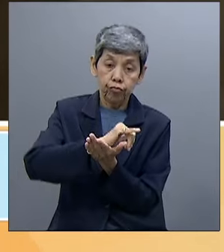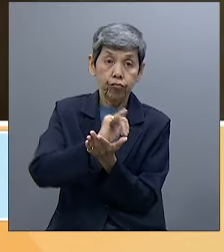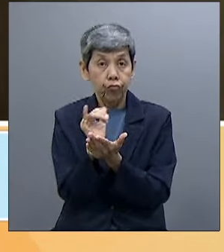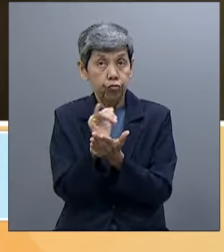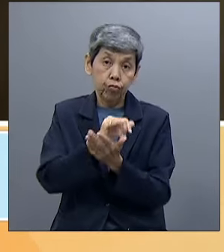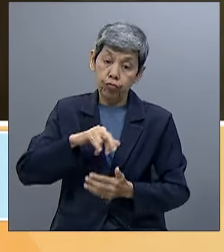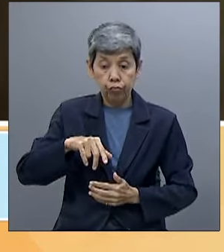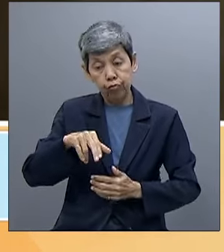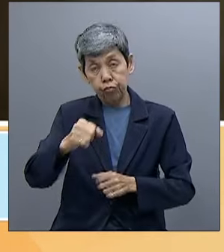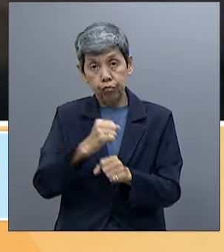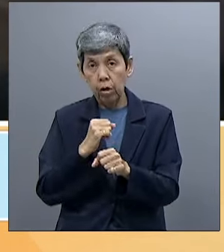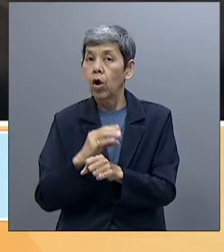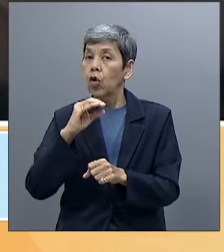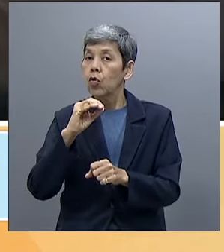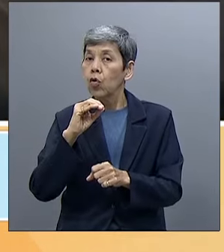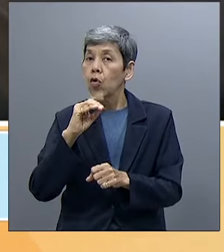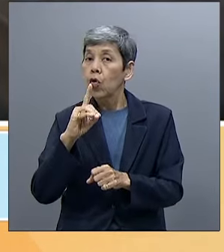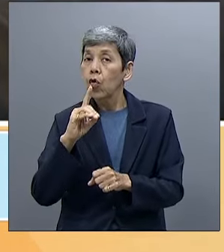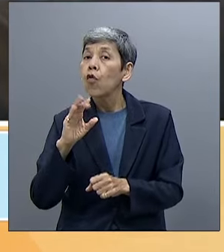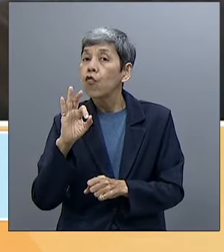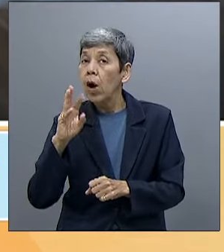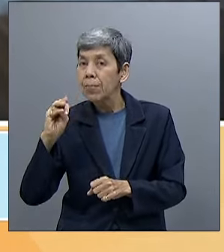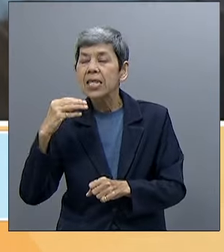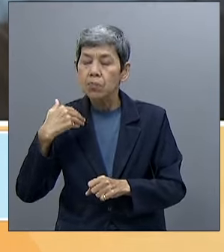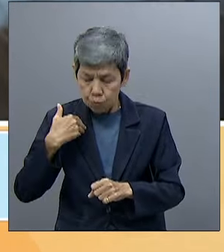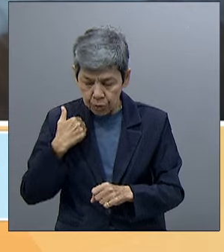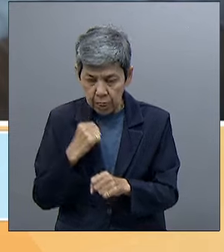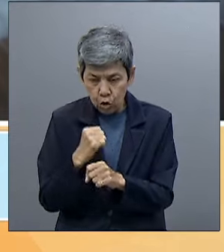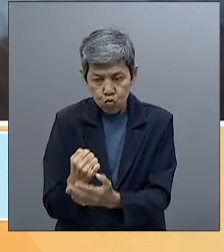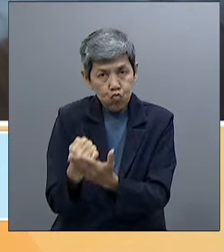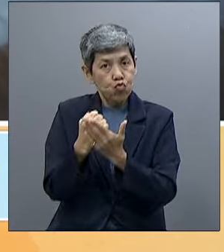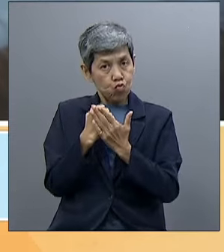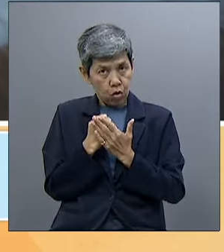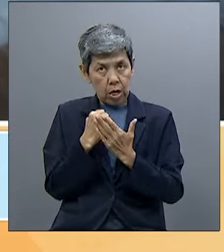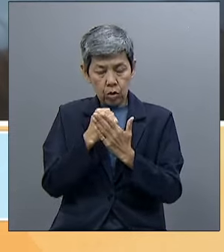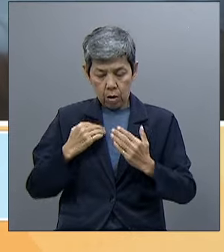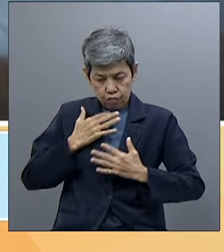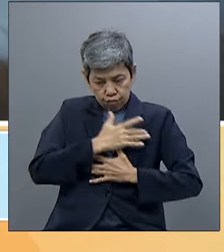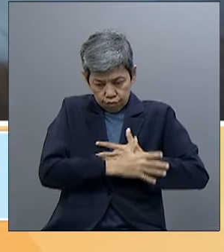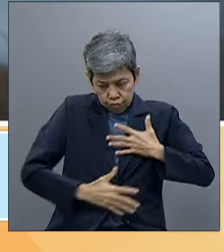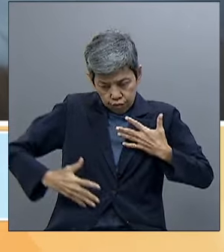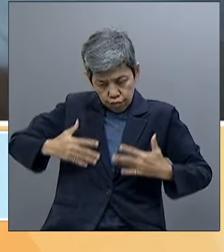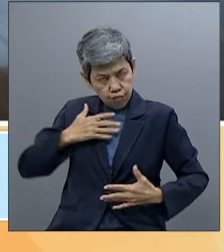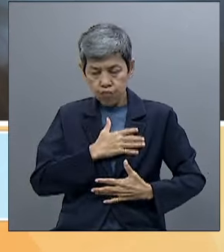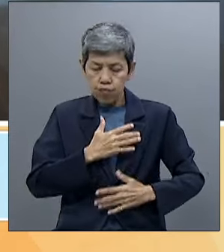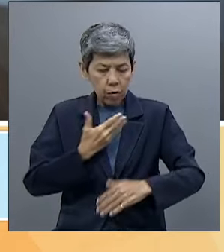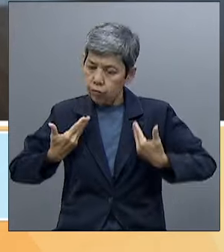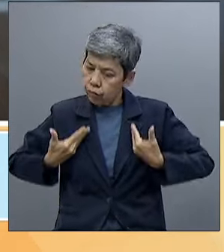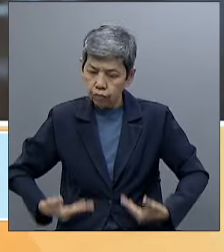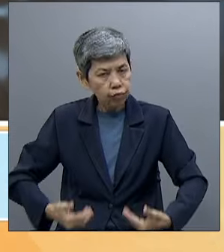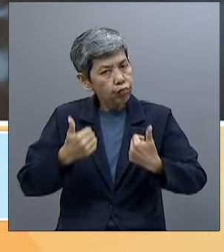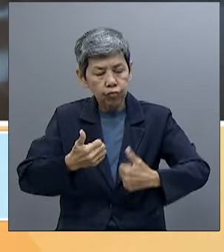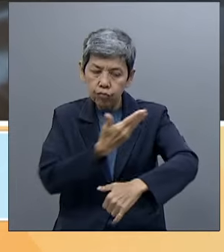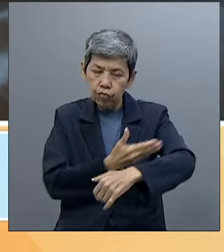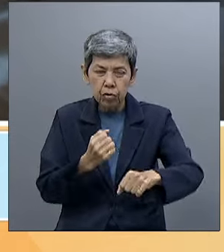เนี่ยโดปามีนเองเนี่ยเขาจะช่วยส่งเป็นสารสืบประสาทที่ควบคุมให้กล้ามเนื้อเนี่ยมีความบาานค่ะก็คือ